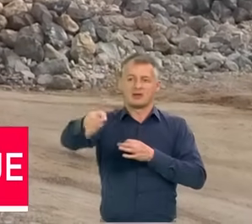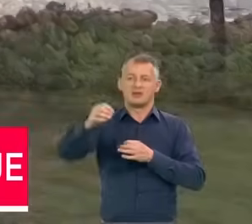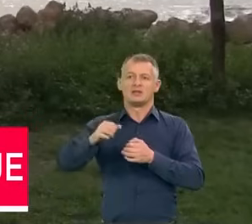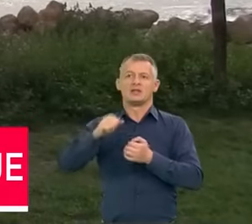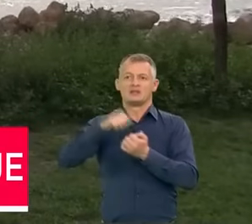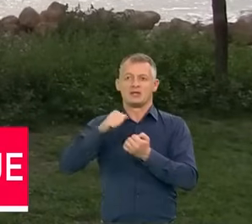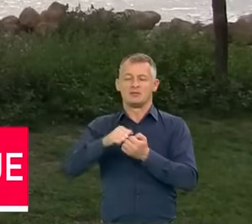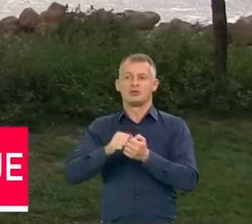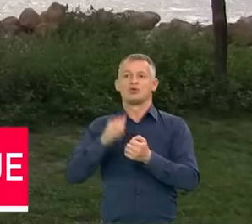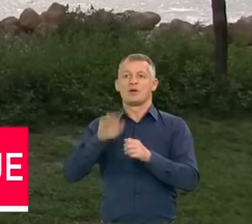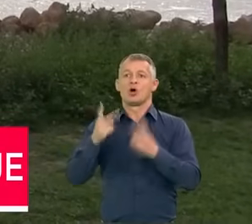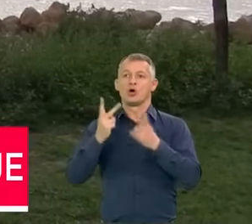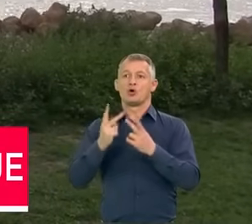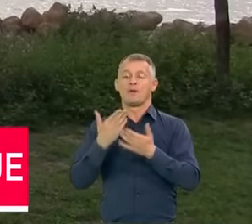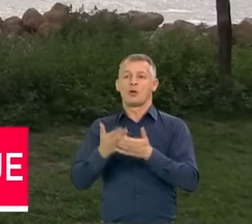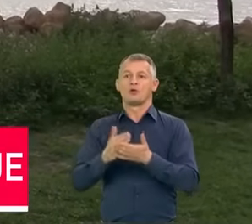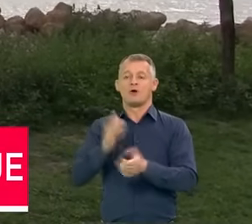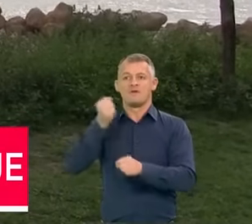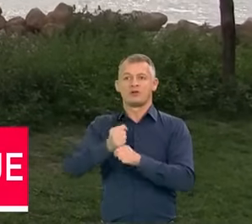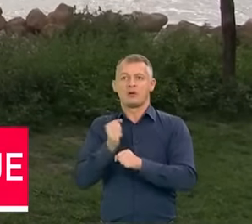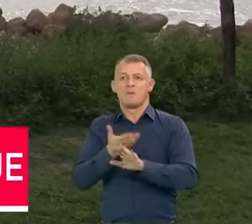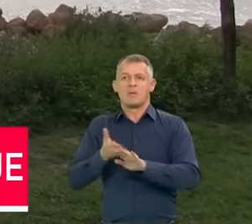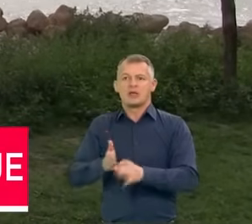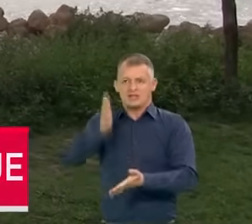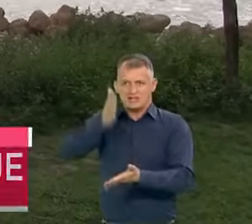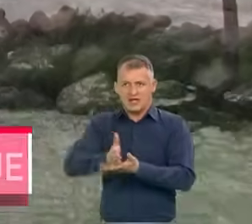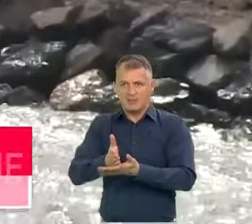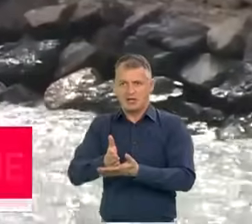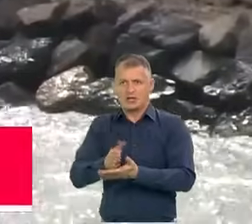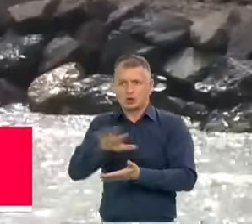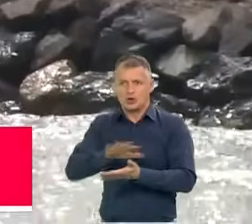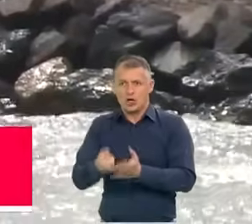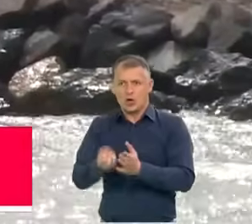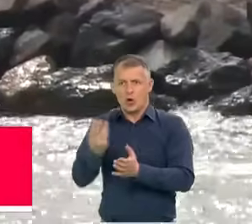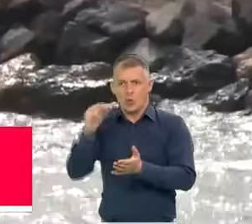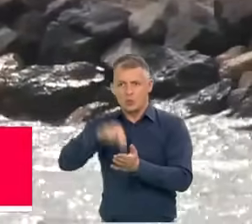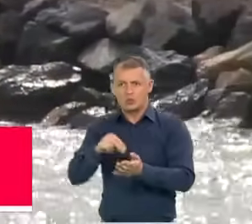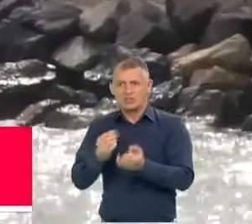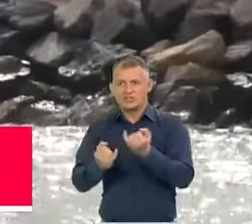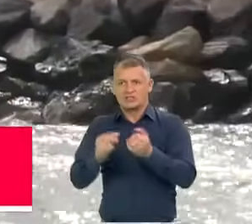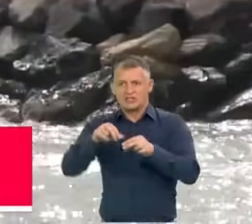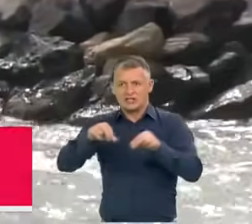totodată rolul de a stabiliza zonele nou nisip ale litoralului